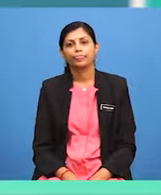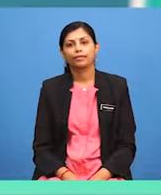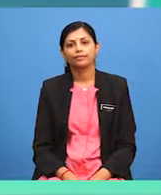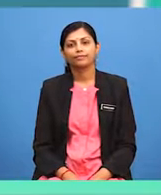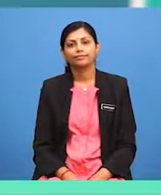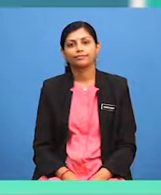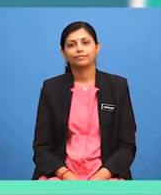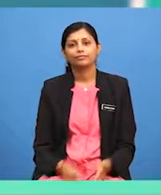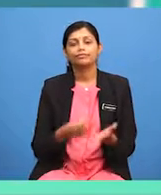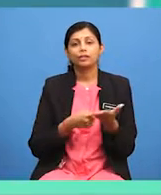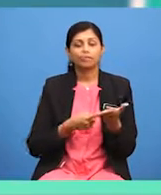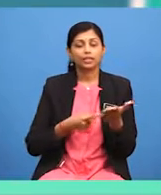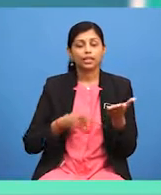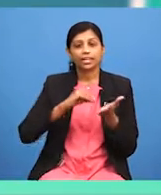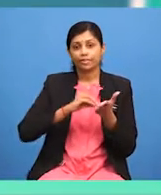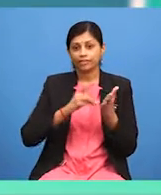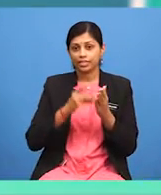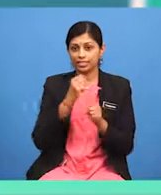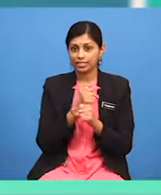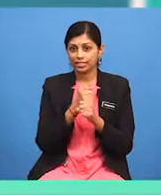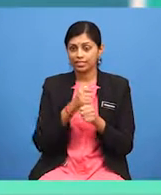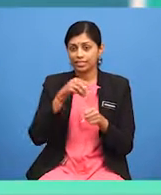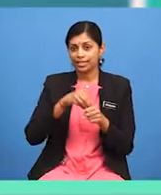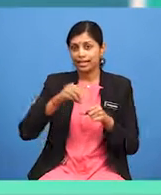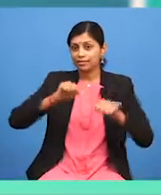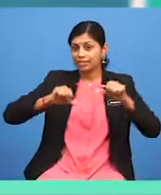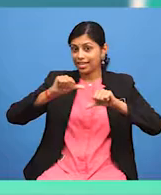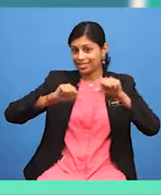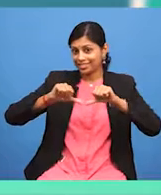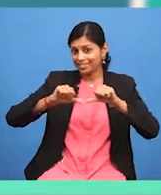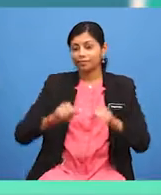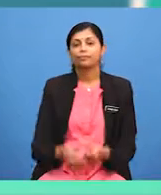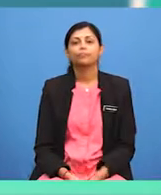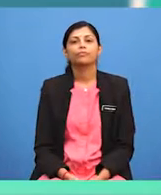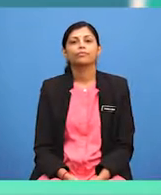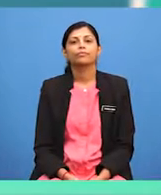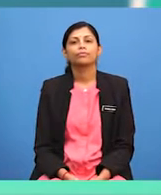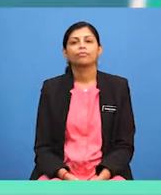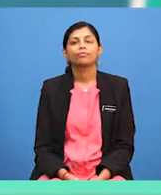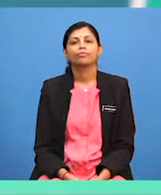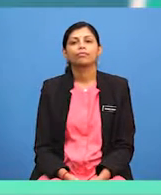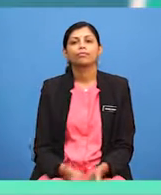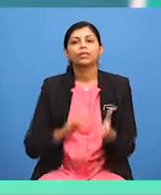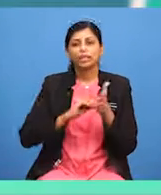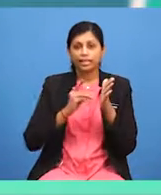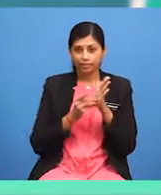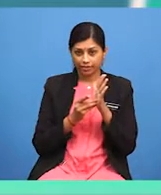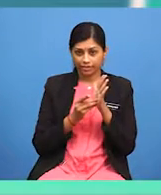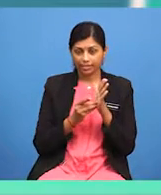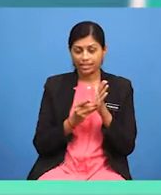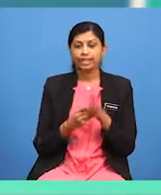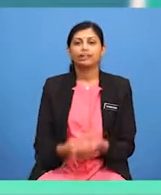Apakah definisi kerja dalam konteks sains? Kerja didefinisikan